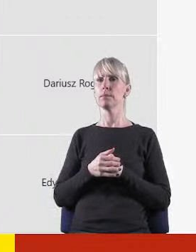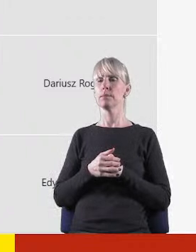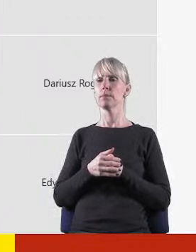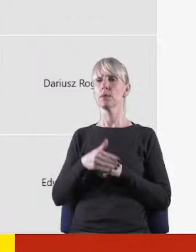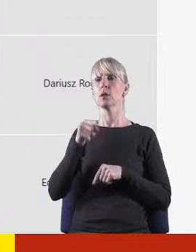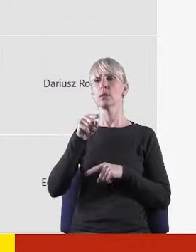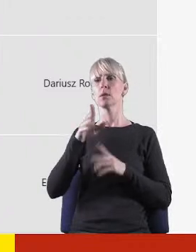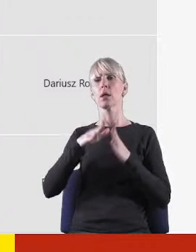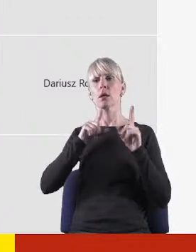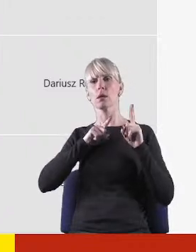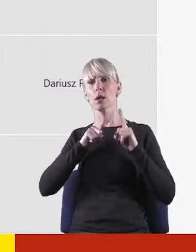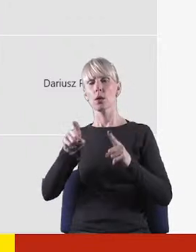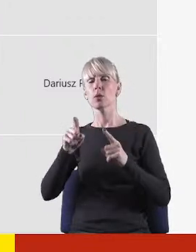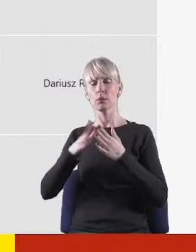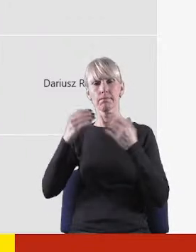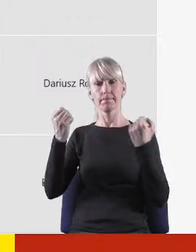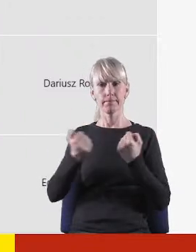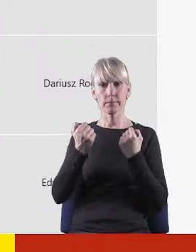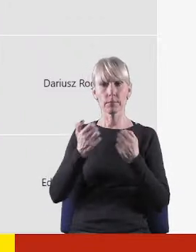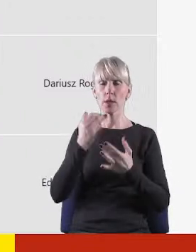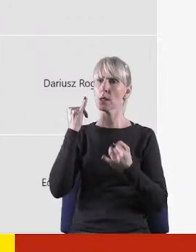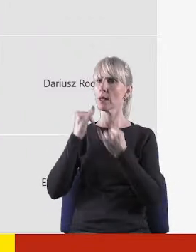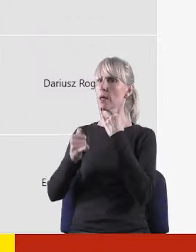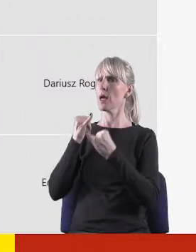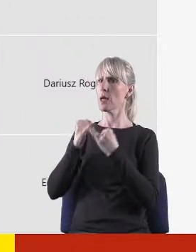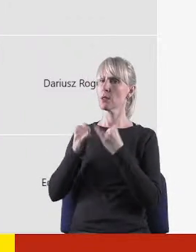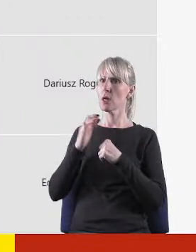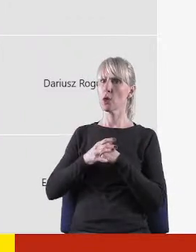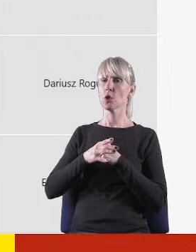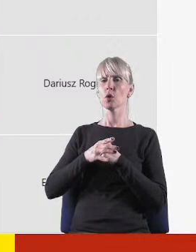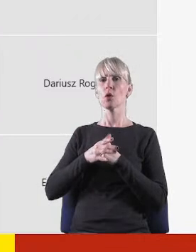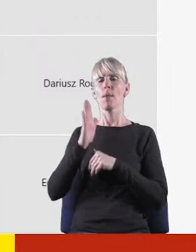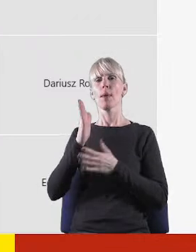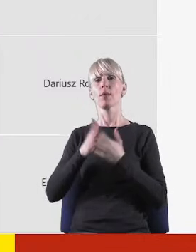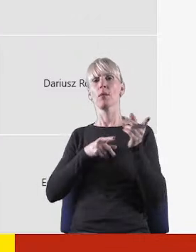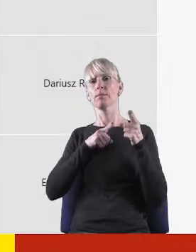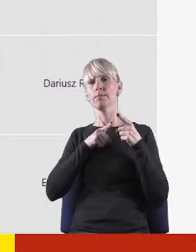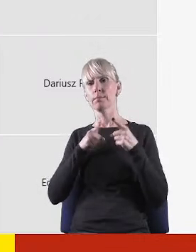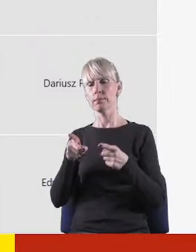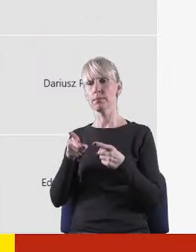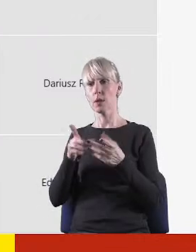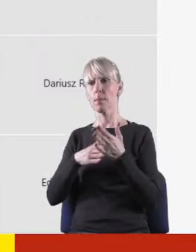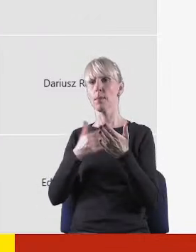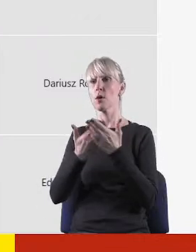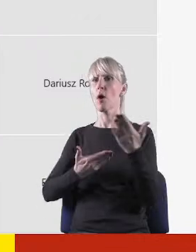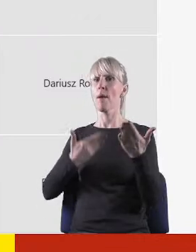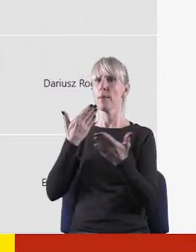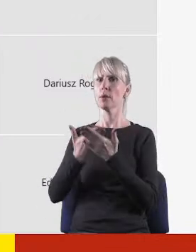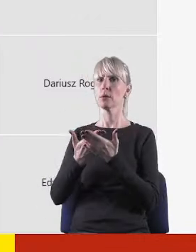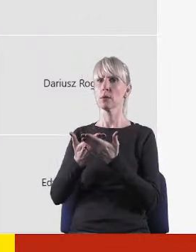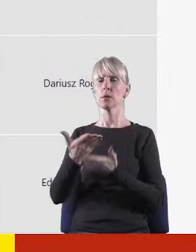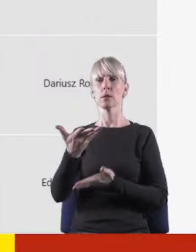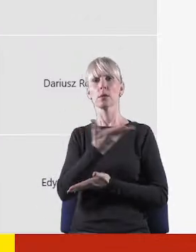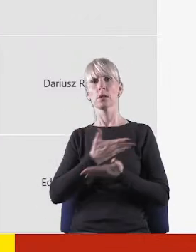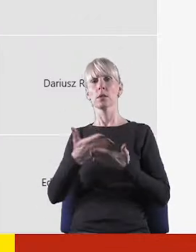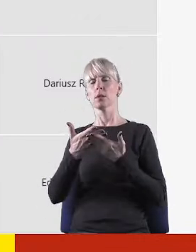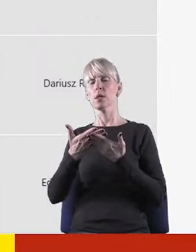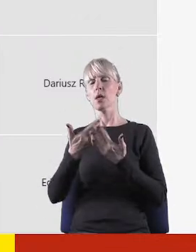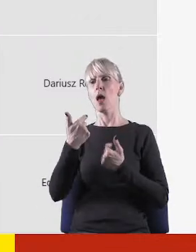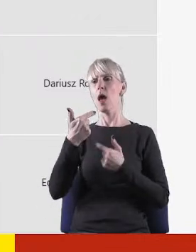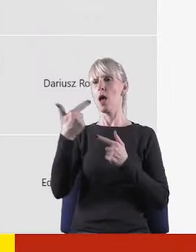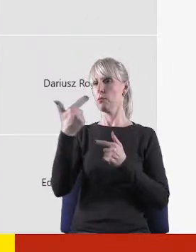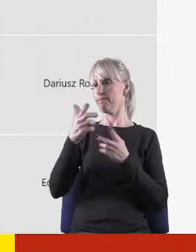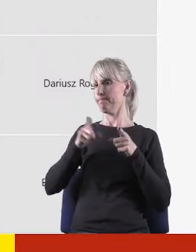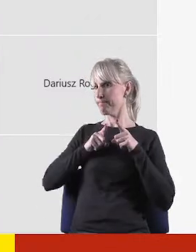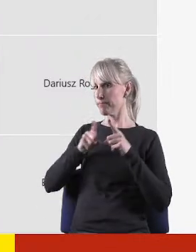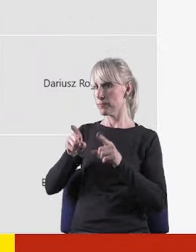te kierunki są uruchamiane. Natomiast jeśli byłyby to propozycje ze strony naszych szkół kierunków, po